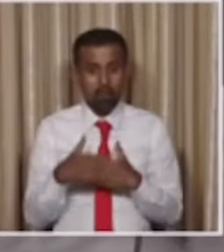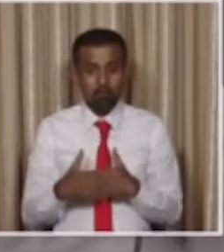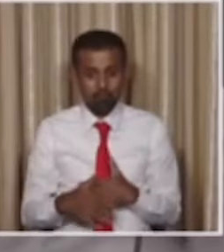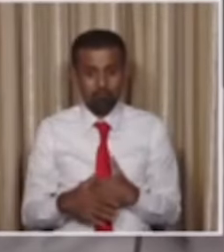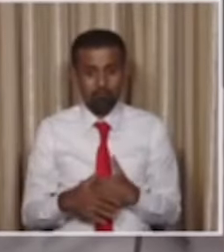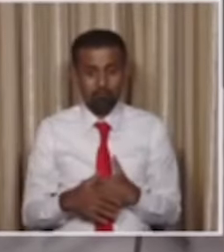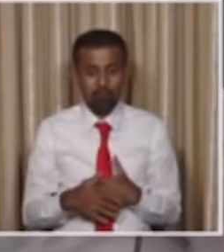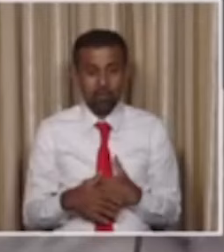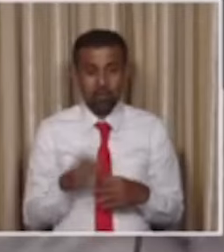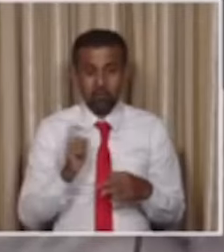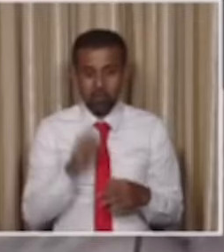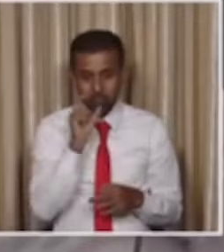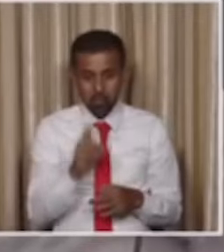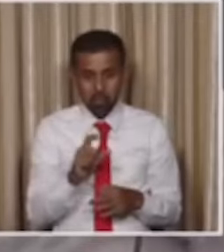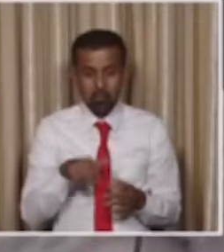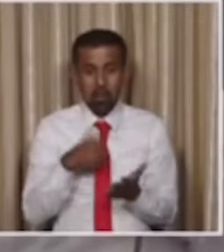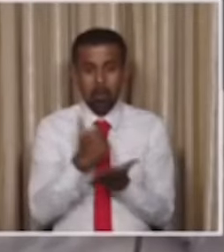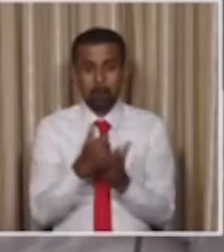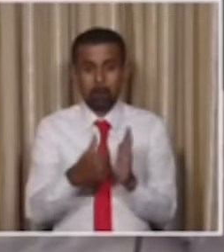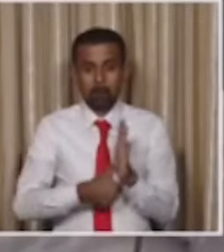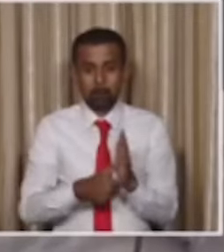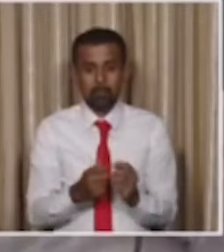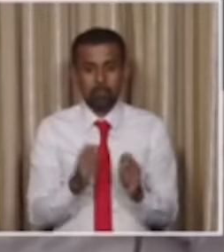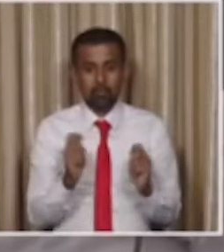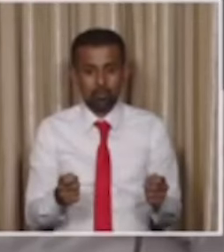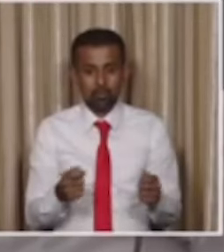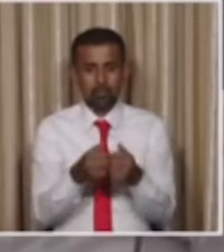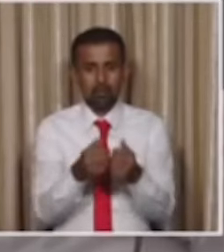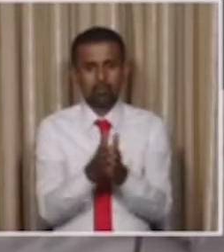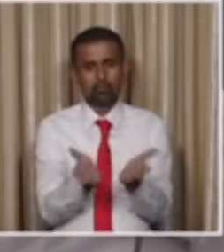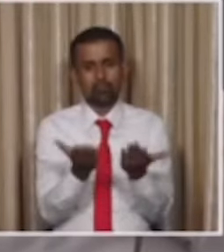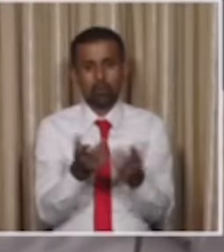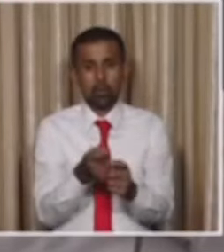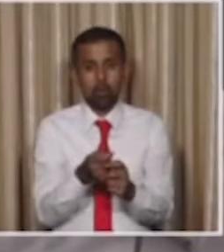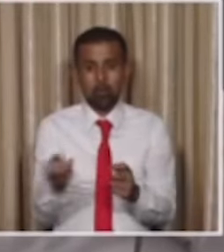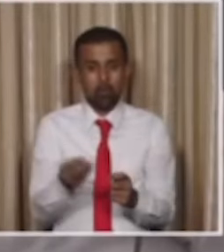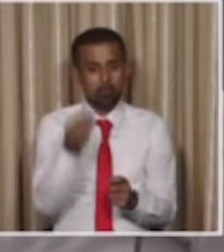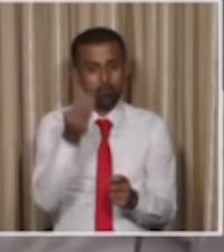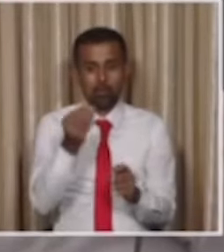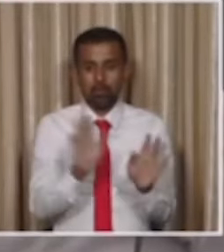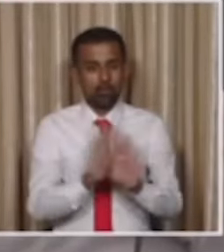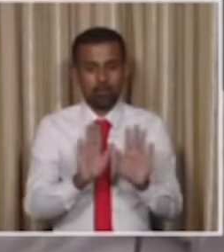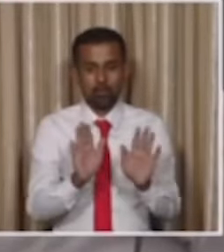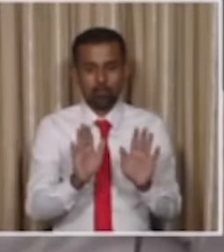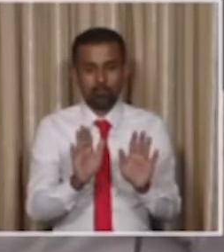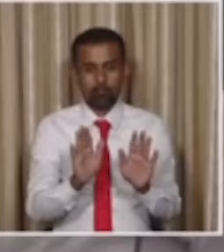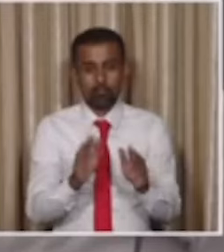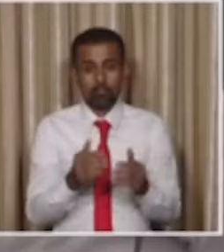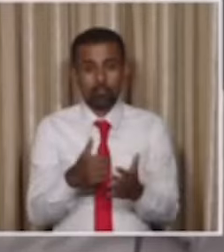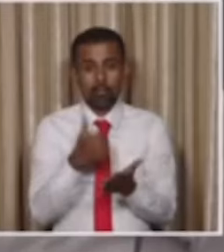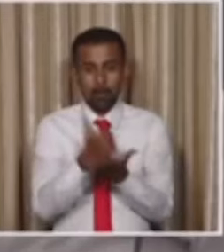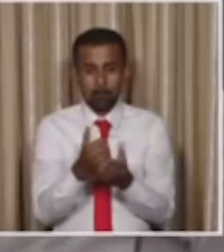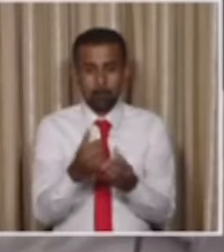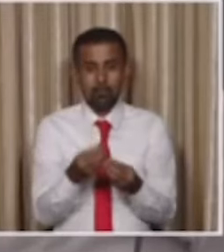ඒක සලකලා බලලා තමයි මහා බැංකු පනතක් ගෙනල්ලා මහා බැංකුව ස්වාධීන කළේ වැටුප් පැඩි කරගන්න නෙමෙයි. මහා බැංකුව ස්වාධීන